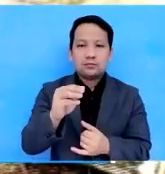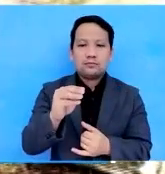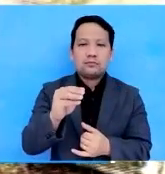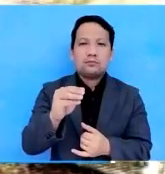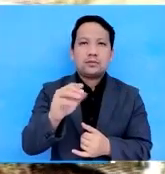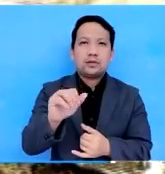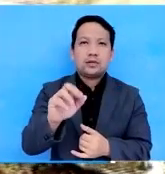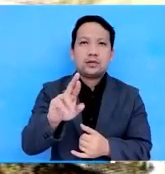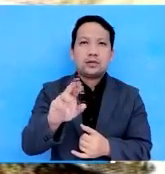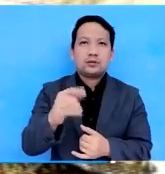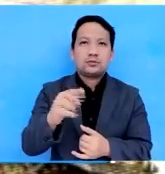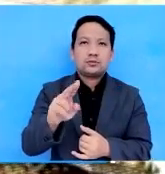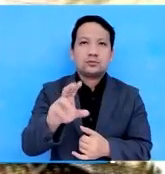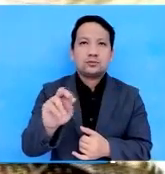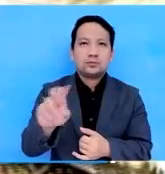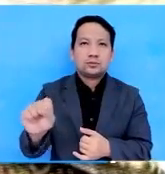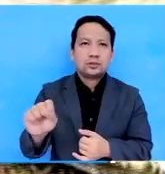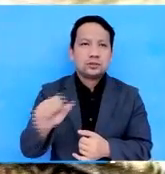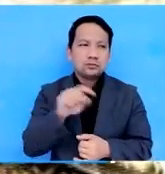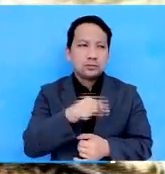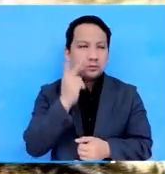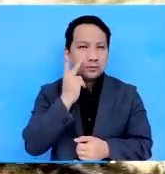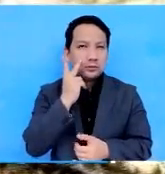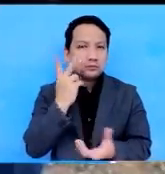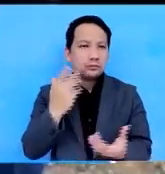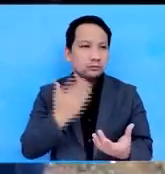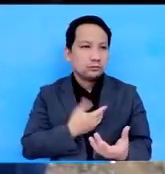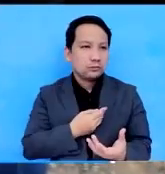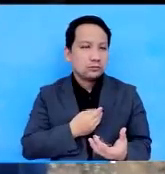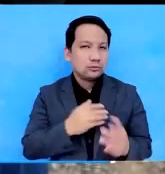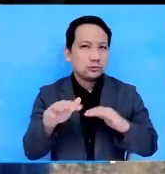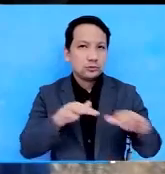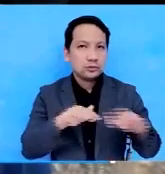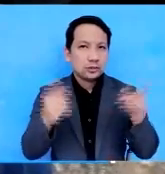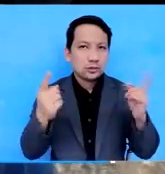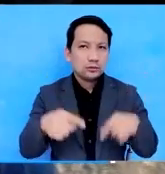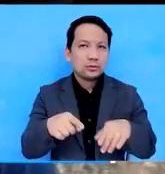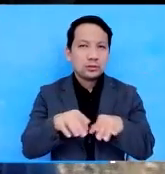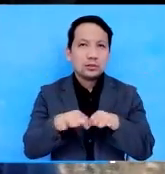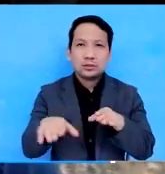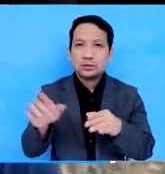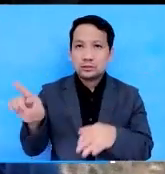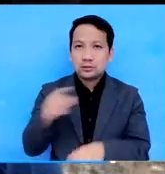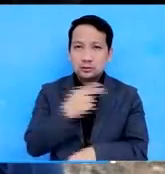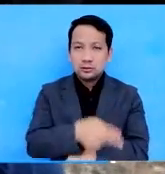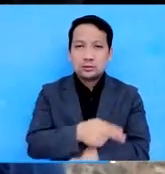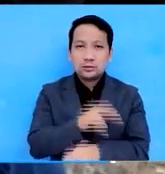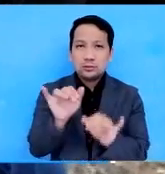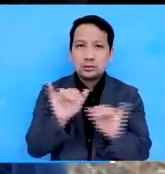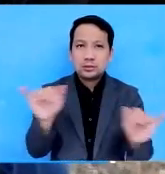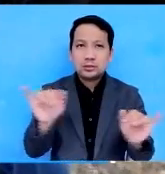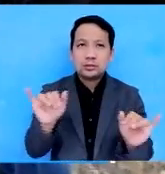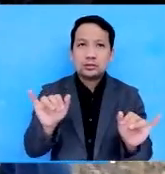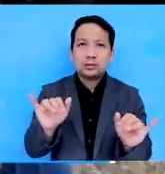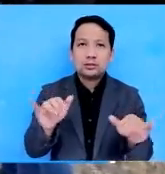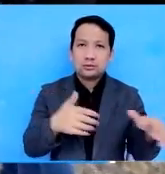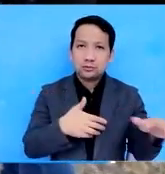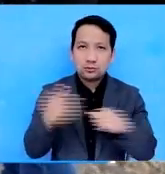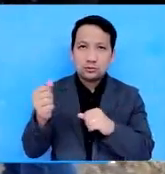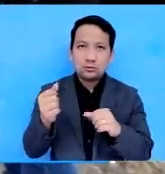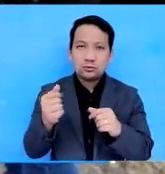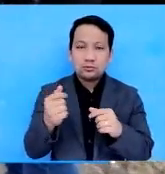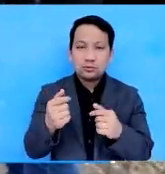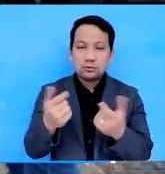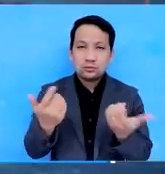Baka sa kanilang mga tahanan ang pinsalang dala ng lindol. Sa isang ospital sa parehong bayan, napilitan na ring magsilikas ang